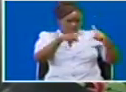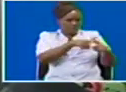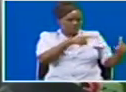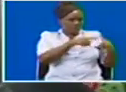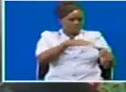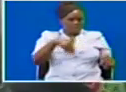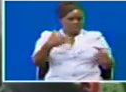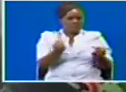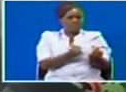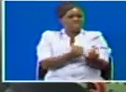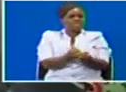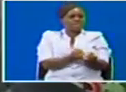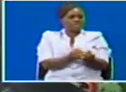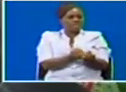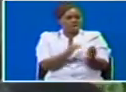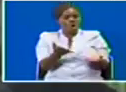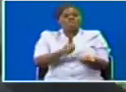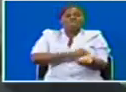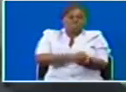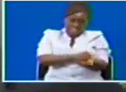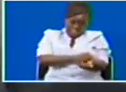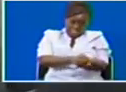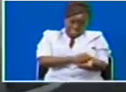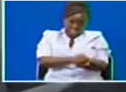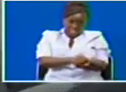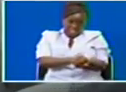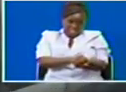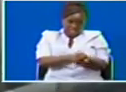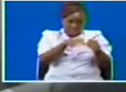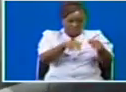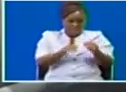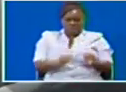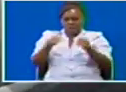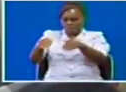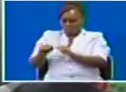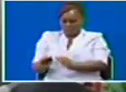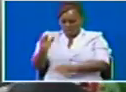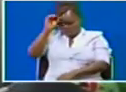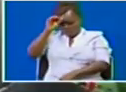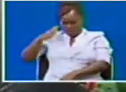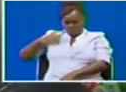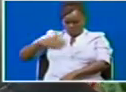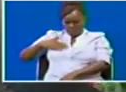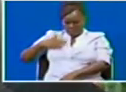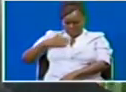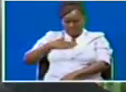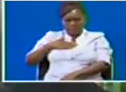Kila Jumamosi ama kila Friday tunasika watu. Maoni yangu ni kwamba